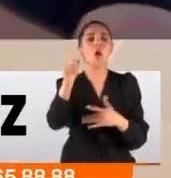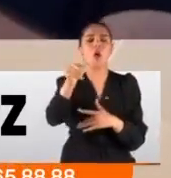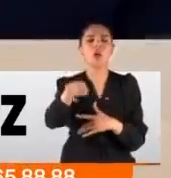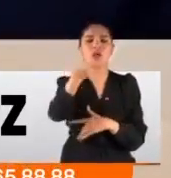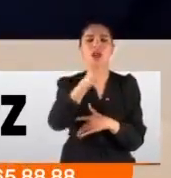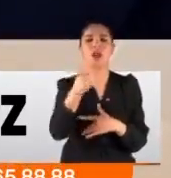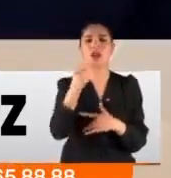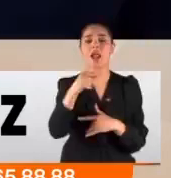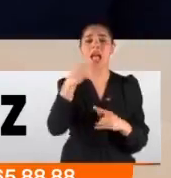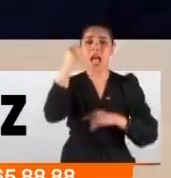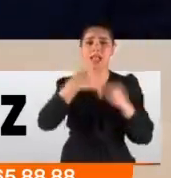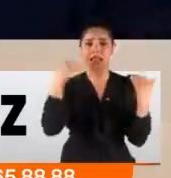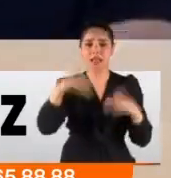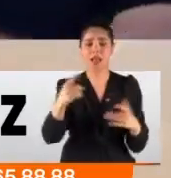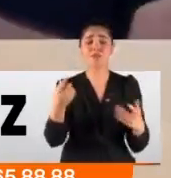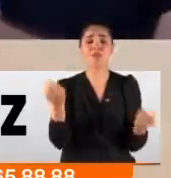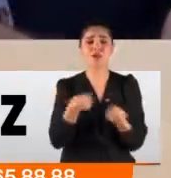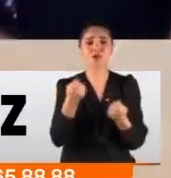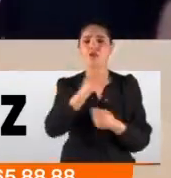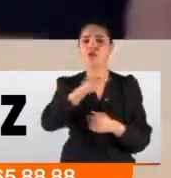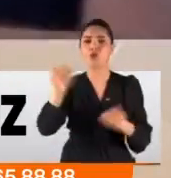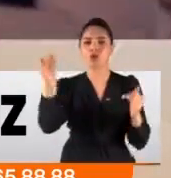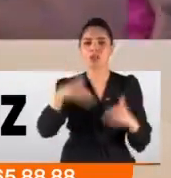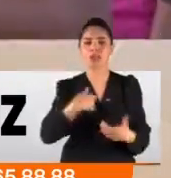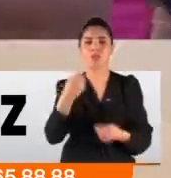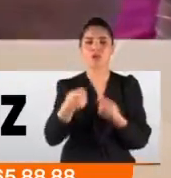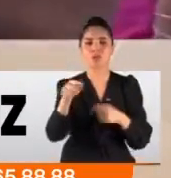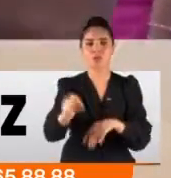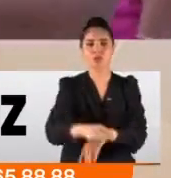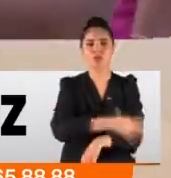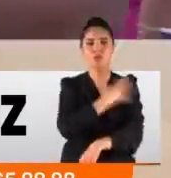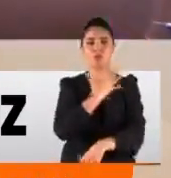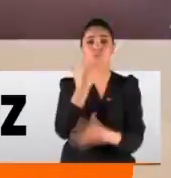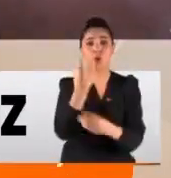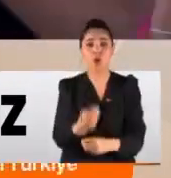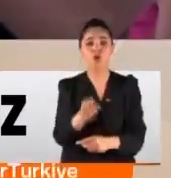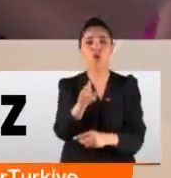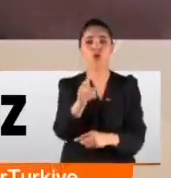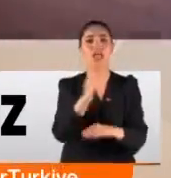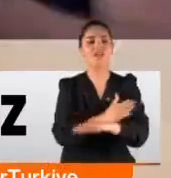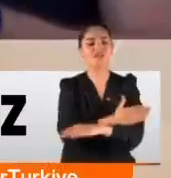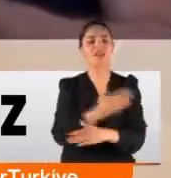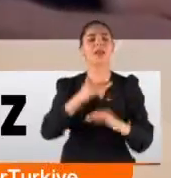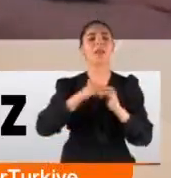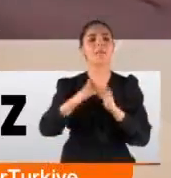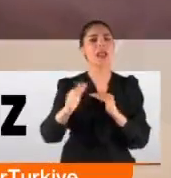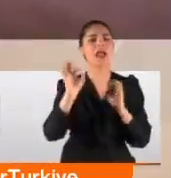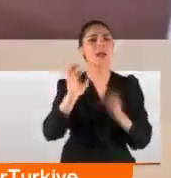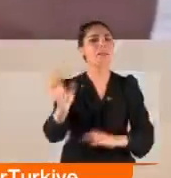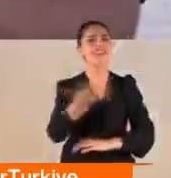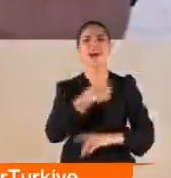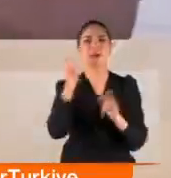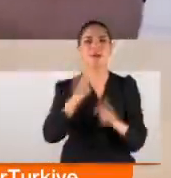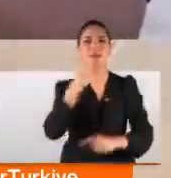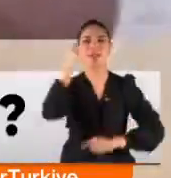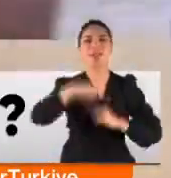yıl buraya gelmeye çalışıyoruz. Çocuklarımı da getirmeye çalışıyorum. Bu duygu ve düşüncede olsunlar. Her zaman vatanın milletine sahip çıksınlar diye her yıl